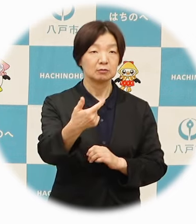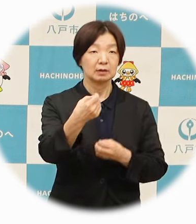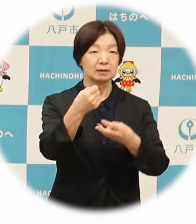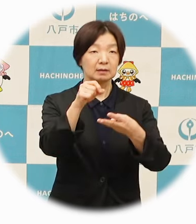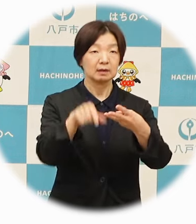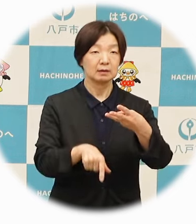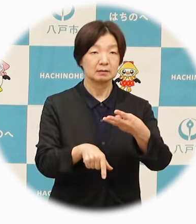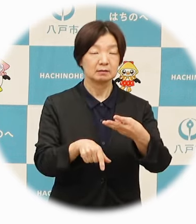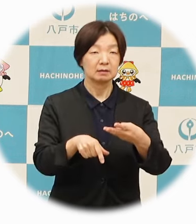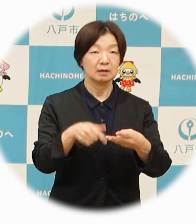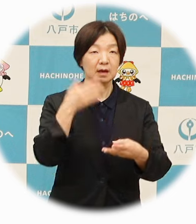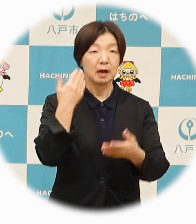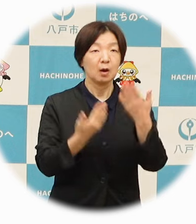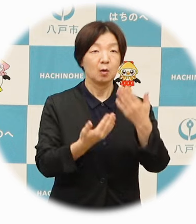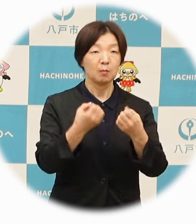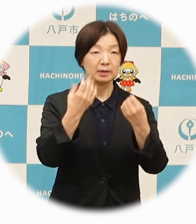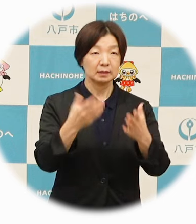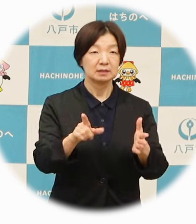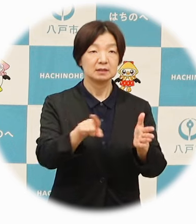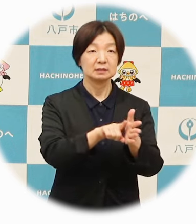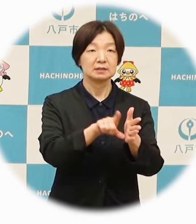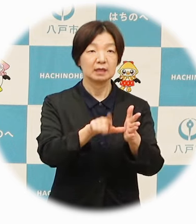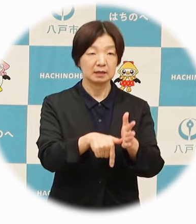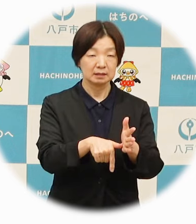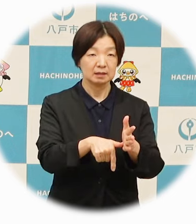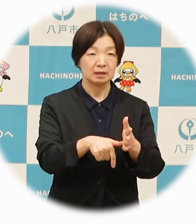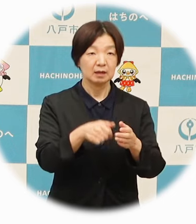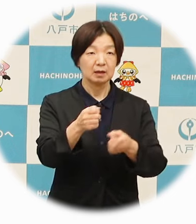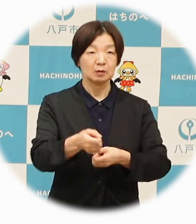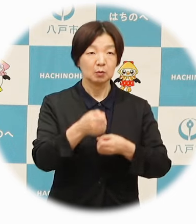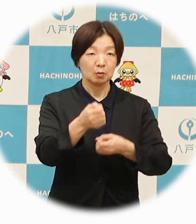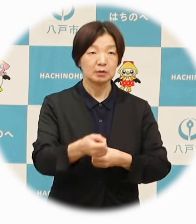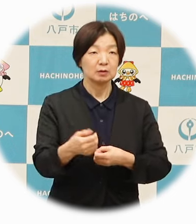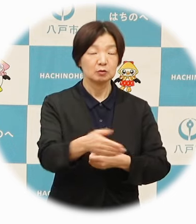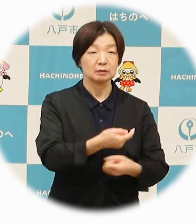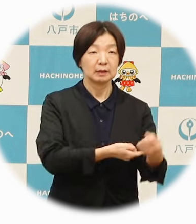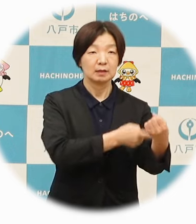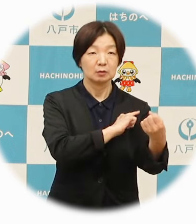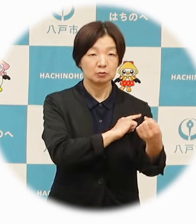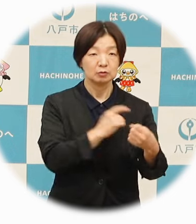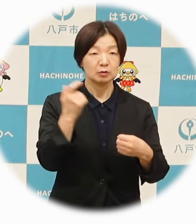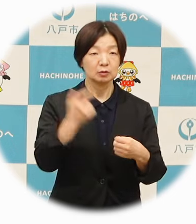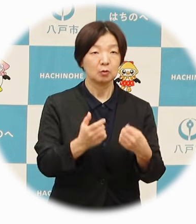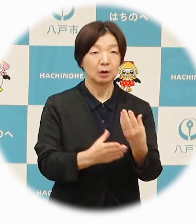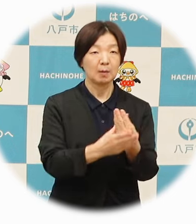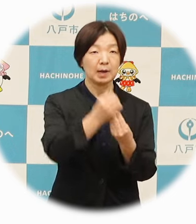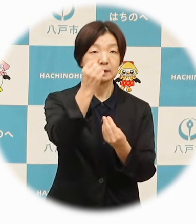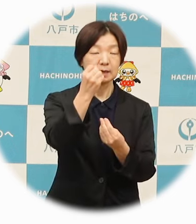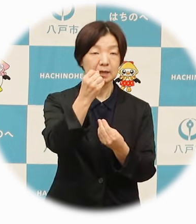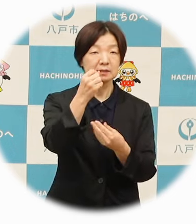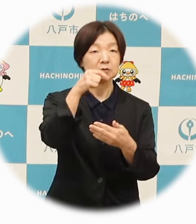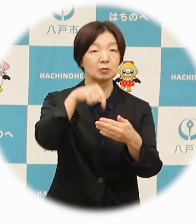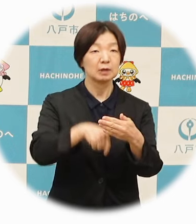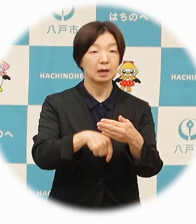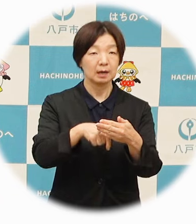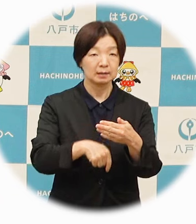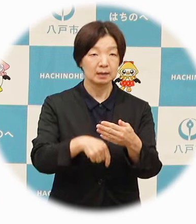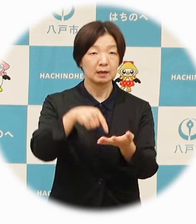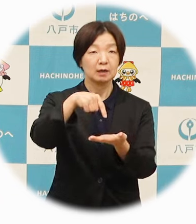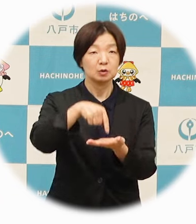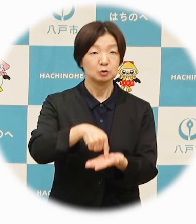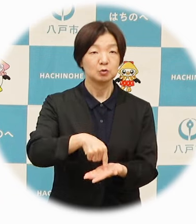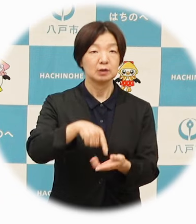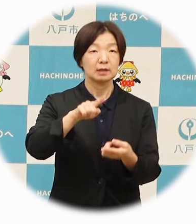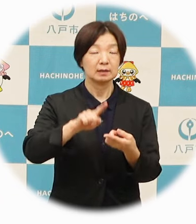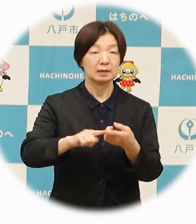した青森新時代農林水産力強化パッケージにおいて重点的に取り組む